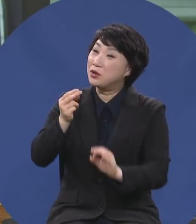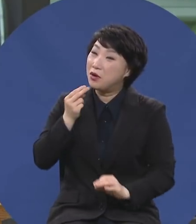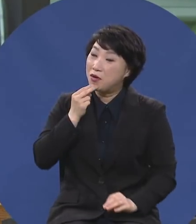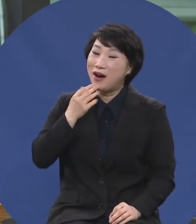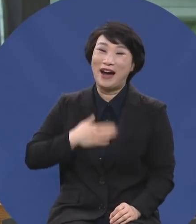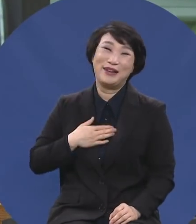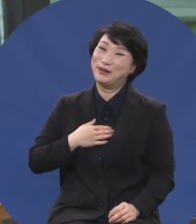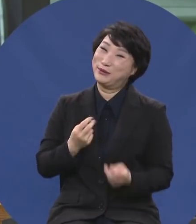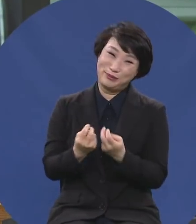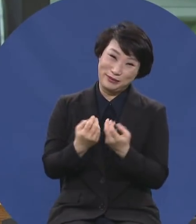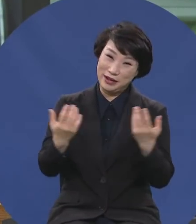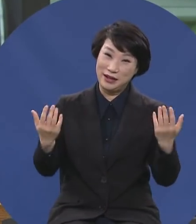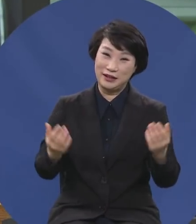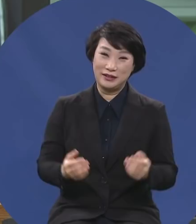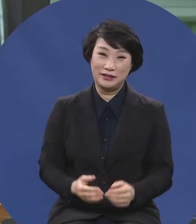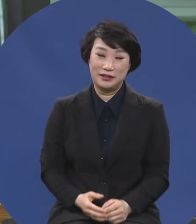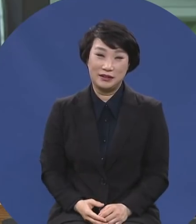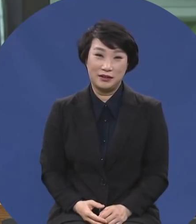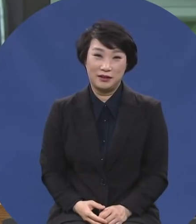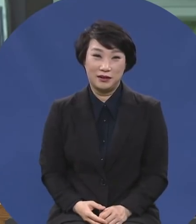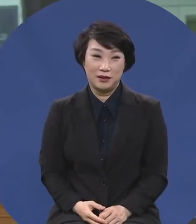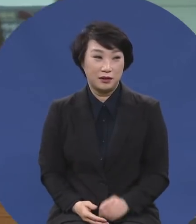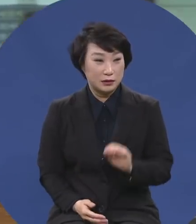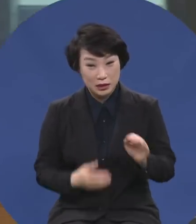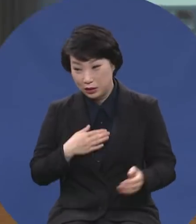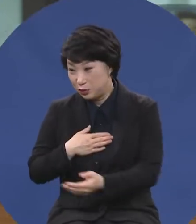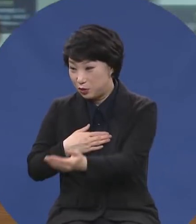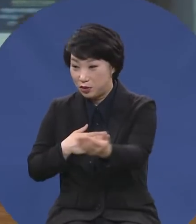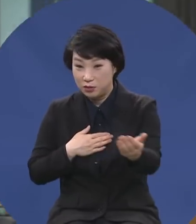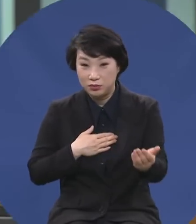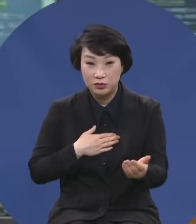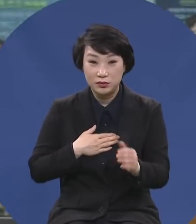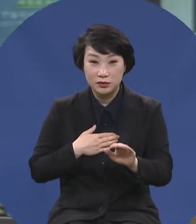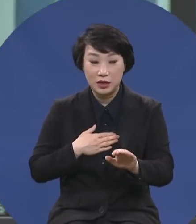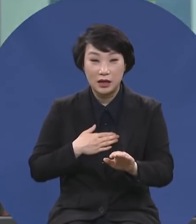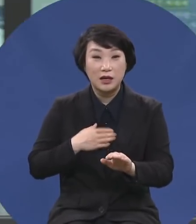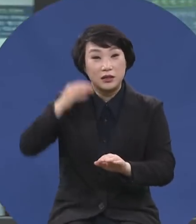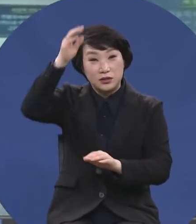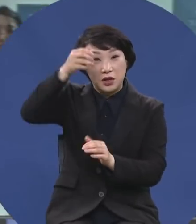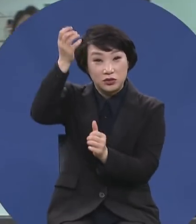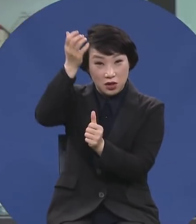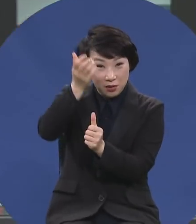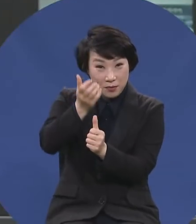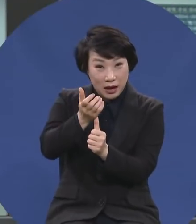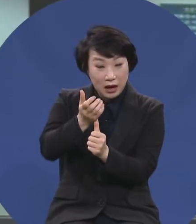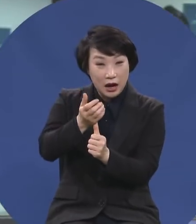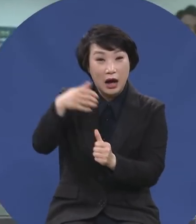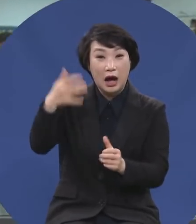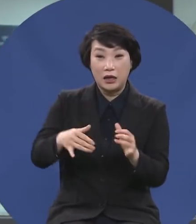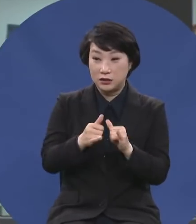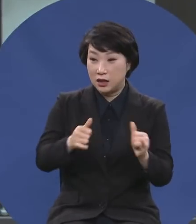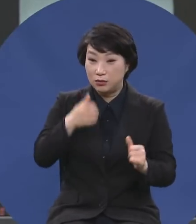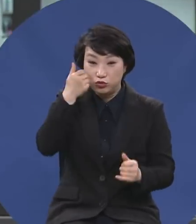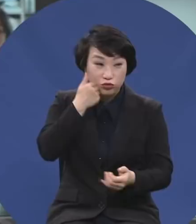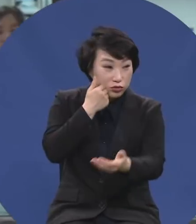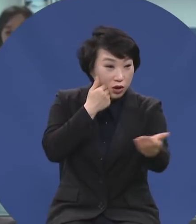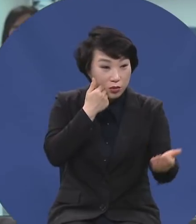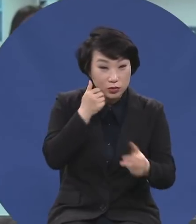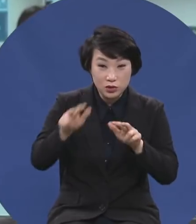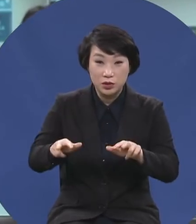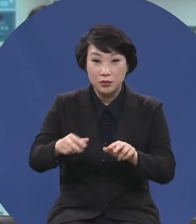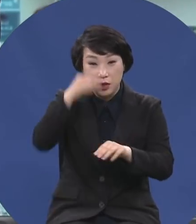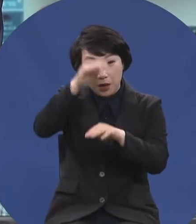알지도 못함이라. 이게 여러분, 성령 받지 못하는 사람은 여기